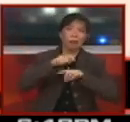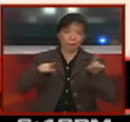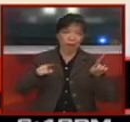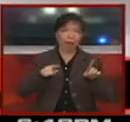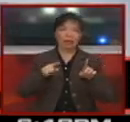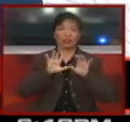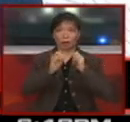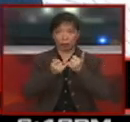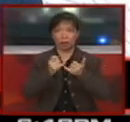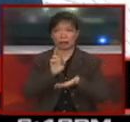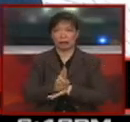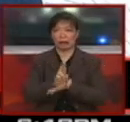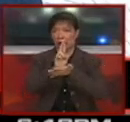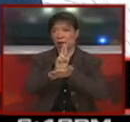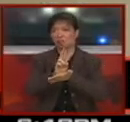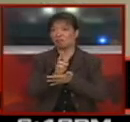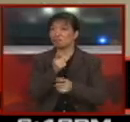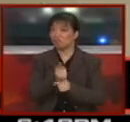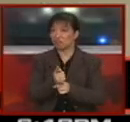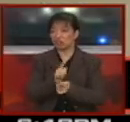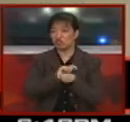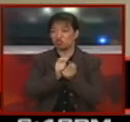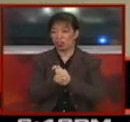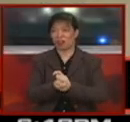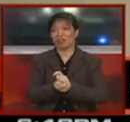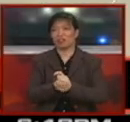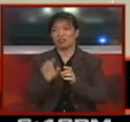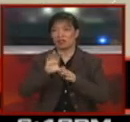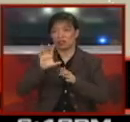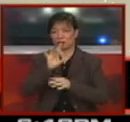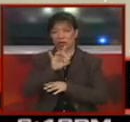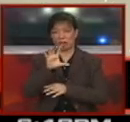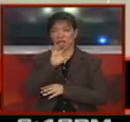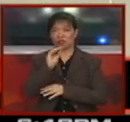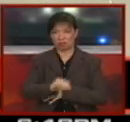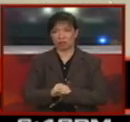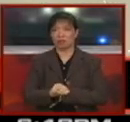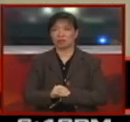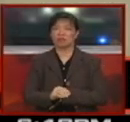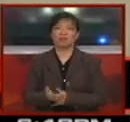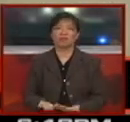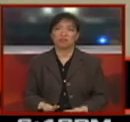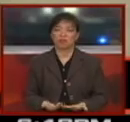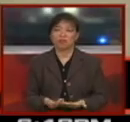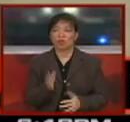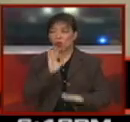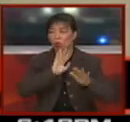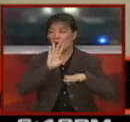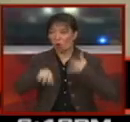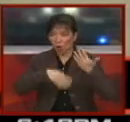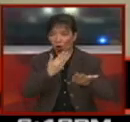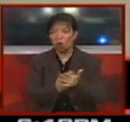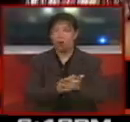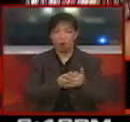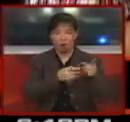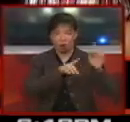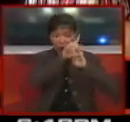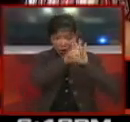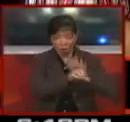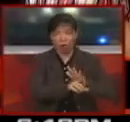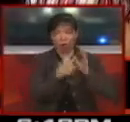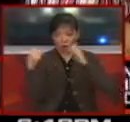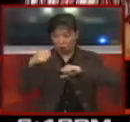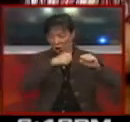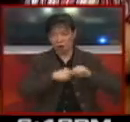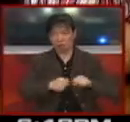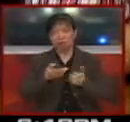rehab. Tulad ng Maynilad, iginiit ng Manila Water na naging tapat sila sa lahat ng probisyon ng kasunduan. Pangamba